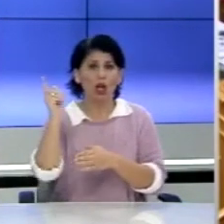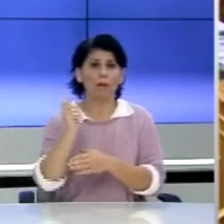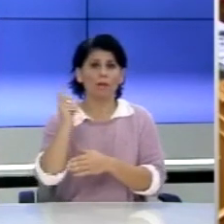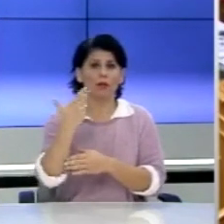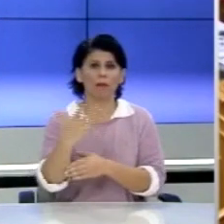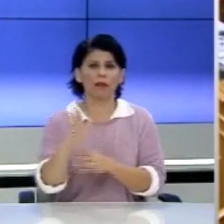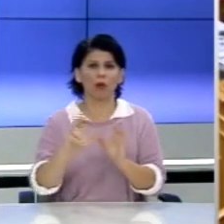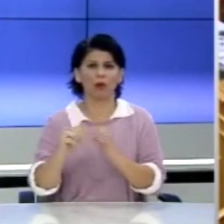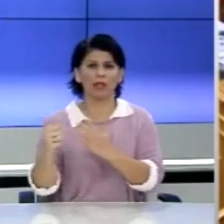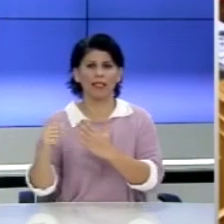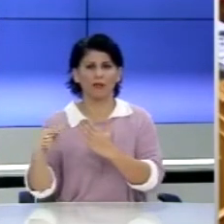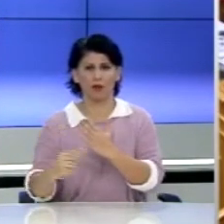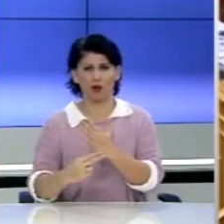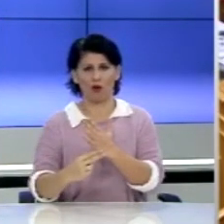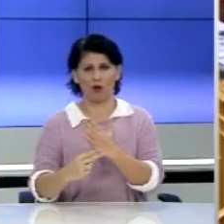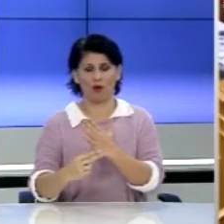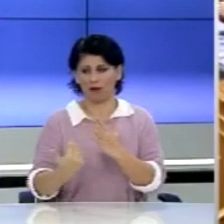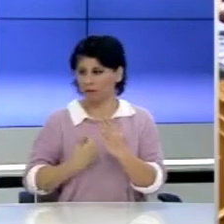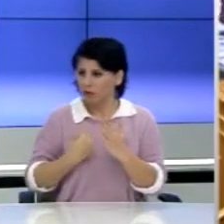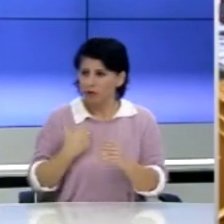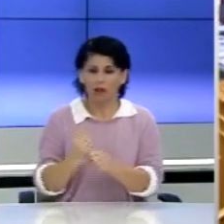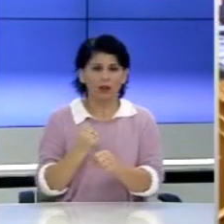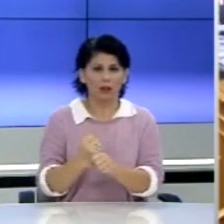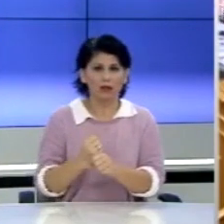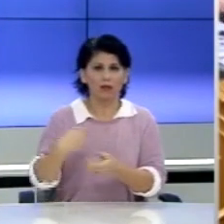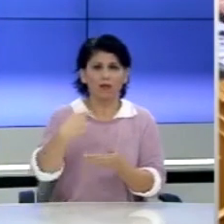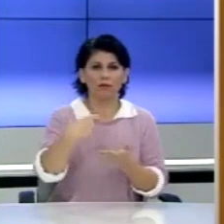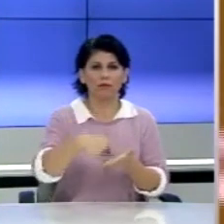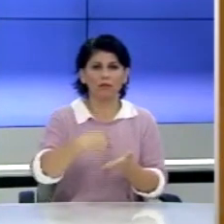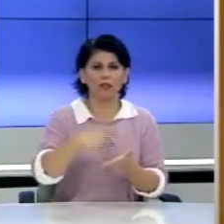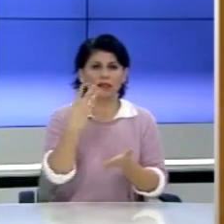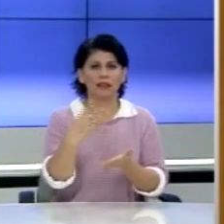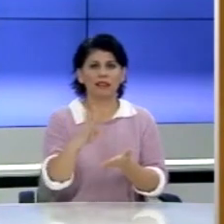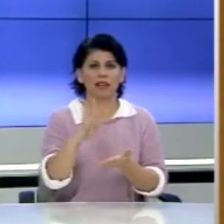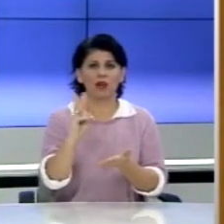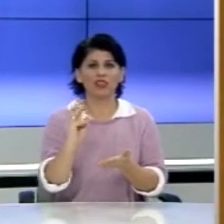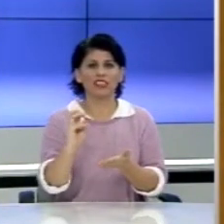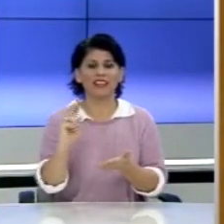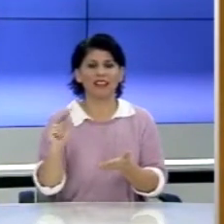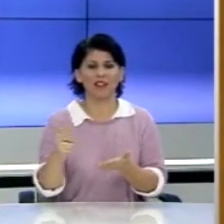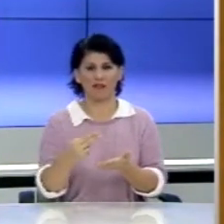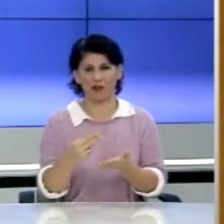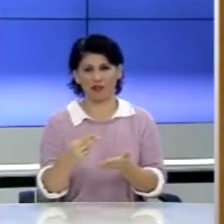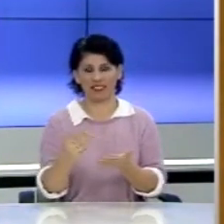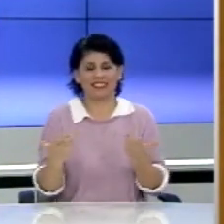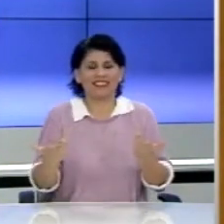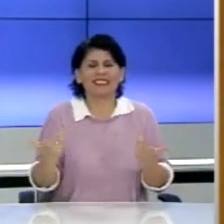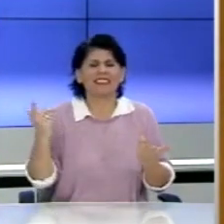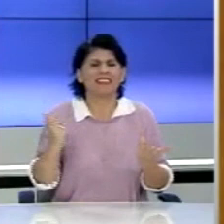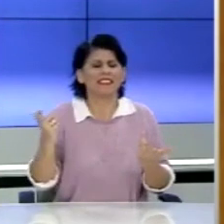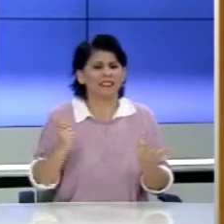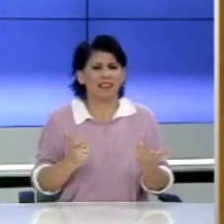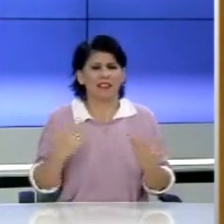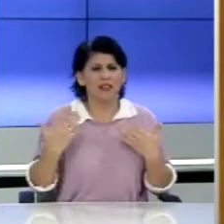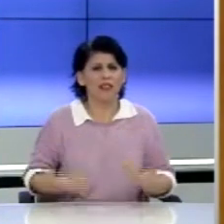στα 586 ευρώ, που οι νέοι εργαζόμενοι αμείβονται με 430 ευρώ? Τι σύνταξη θα